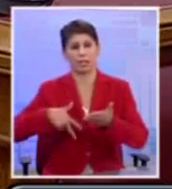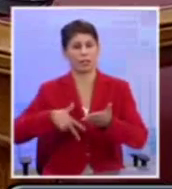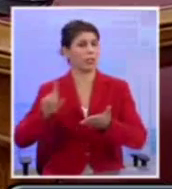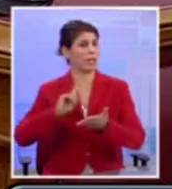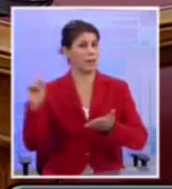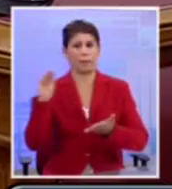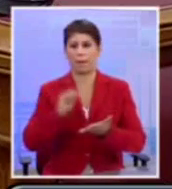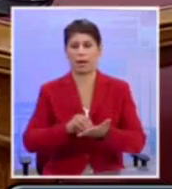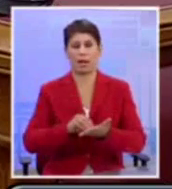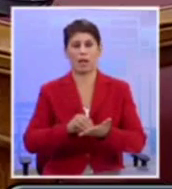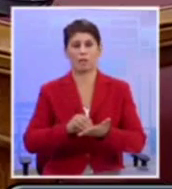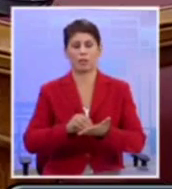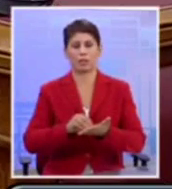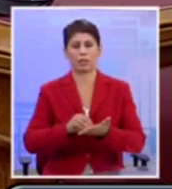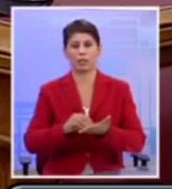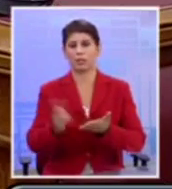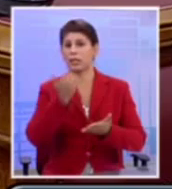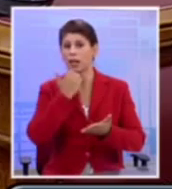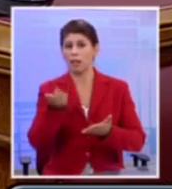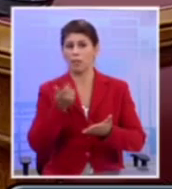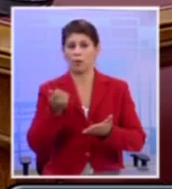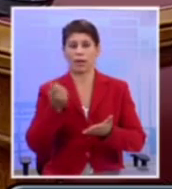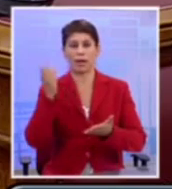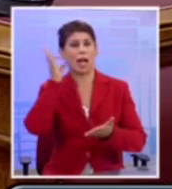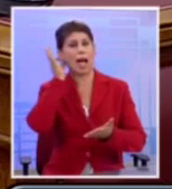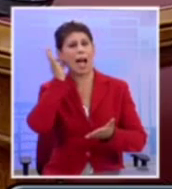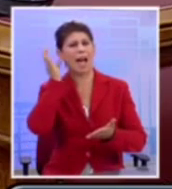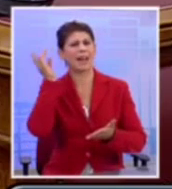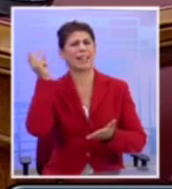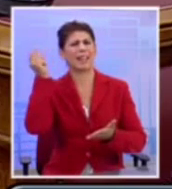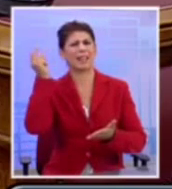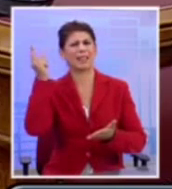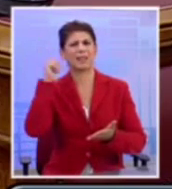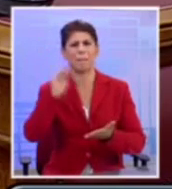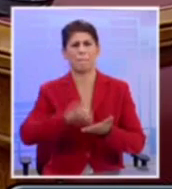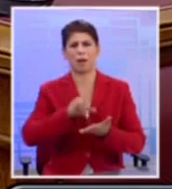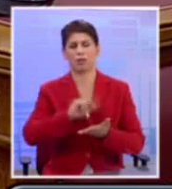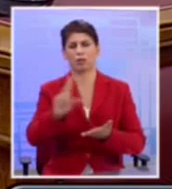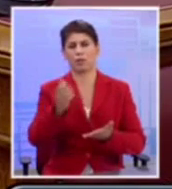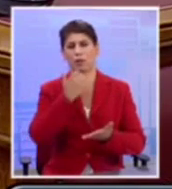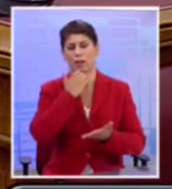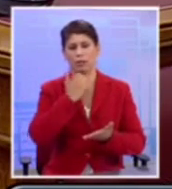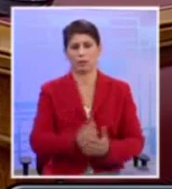επαναλάβει τα λάθη που έκανε με την Αργεντινή. Σας θυμίζω ότι στο καταστατικό του Ταμείου